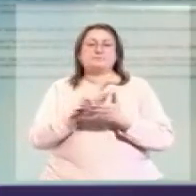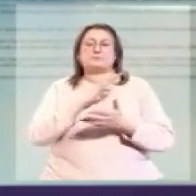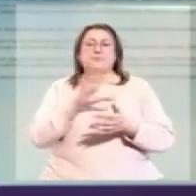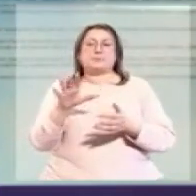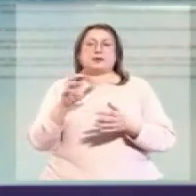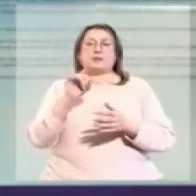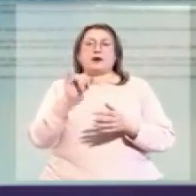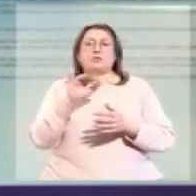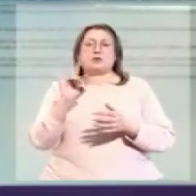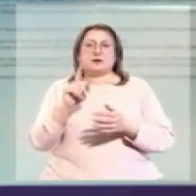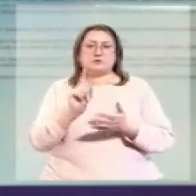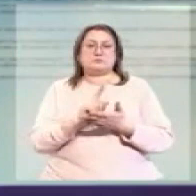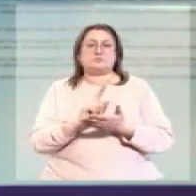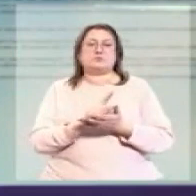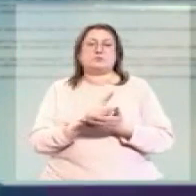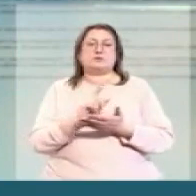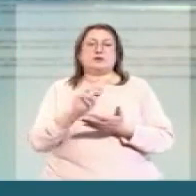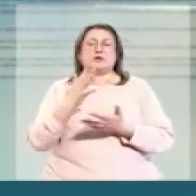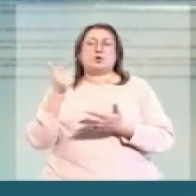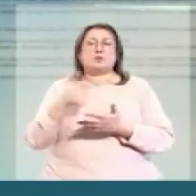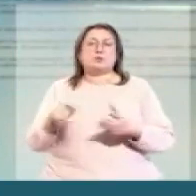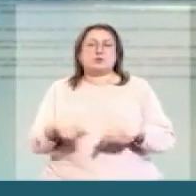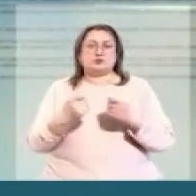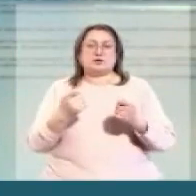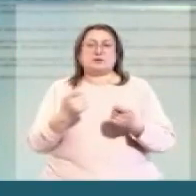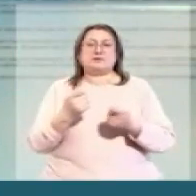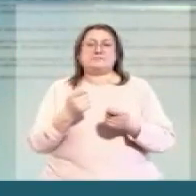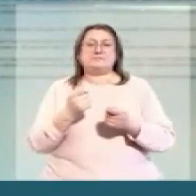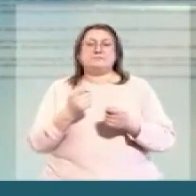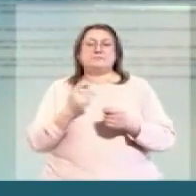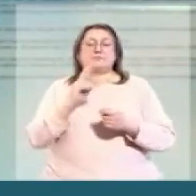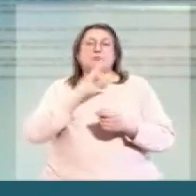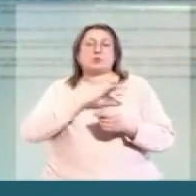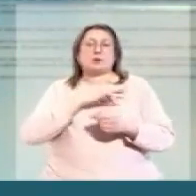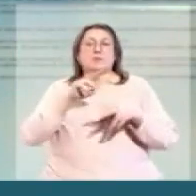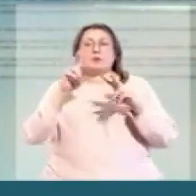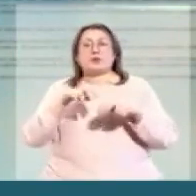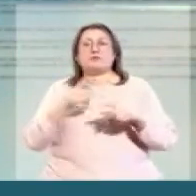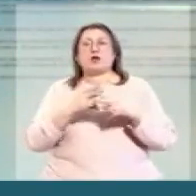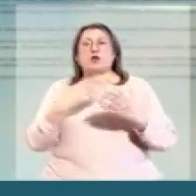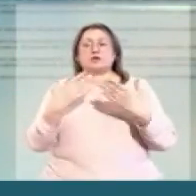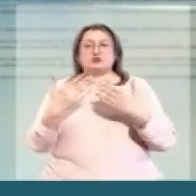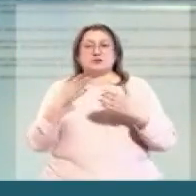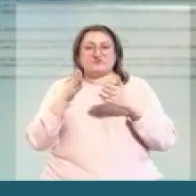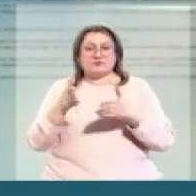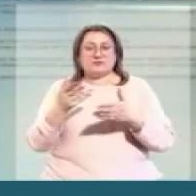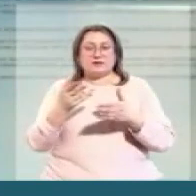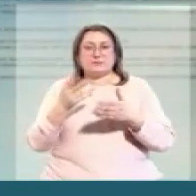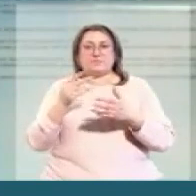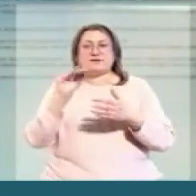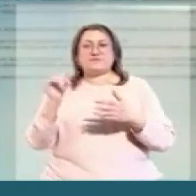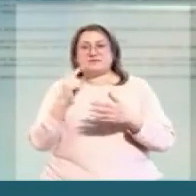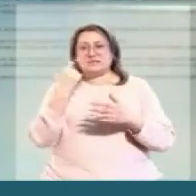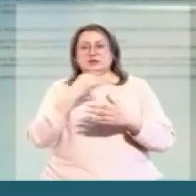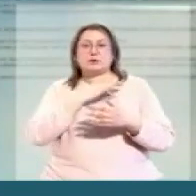было браконьерства, чтобы не было каких-то грубых нарушений в отношении пользователей, проверяем в отношении физических